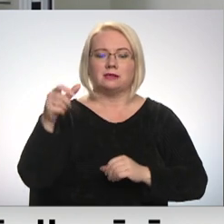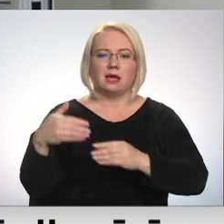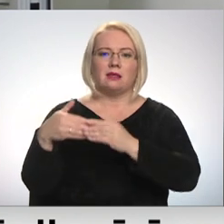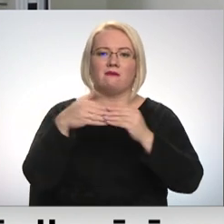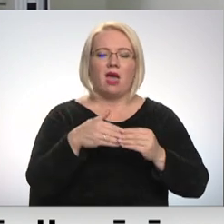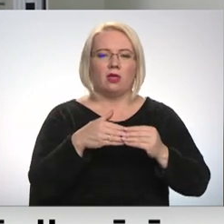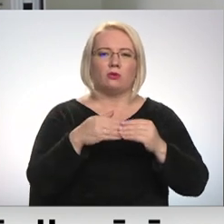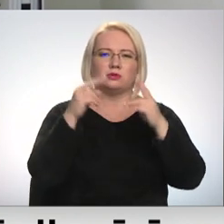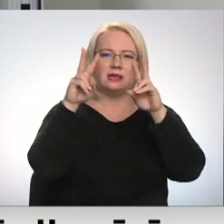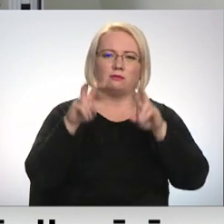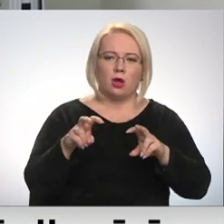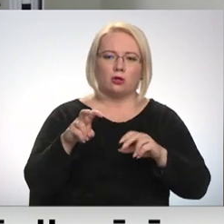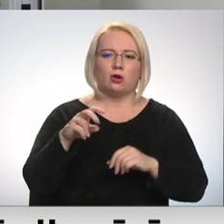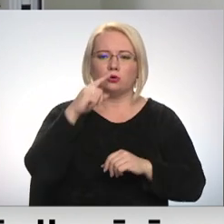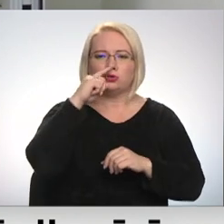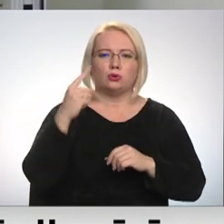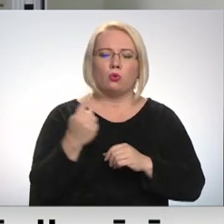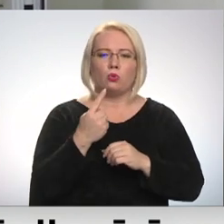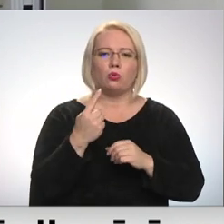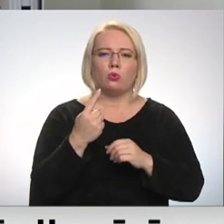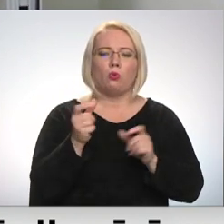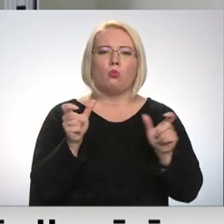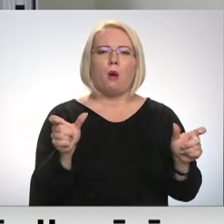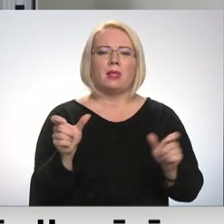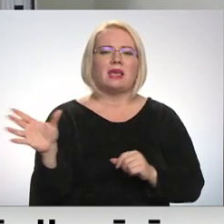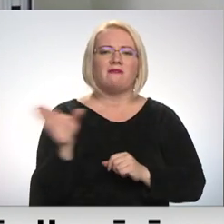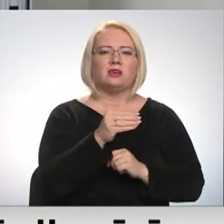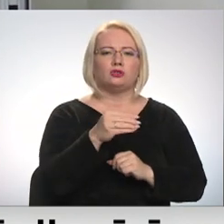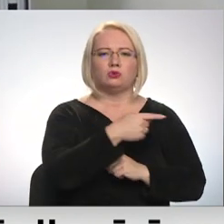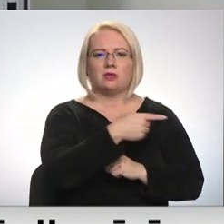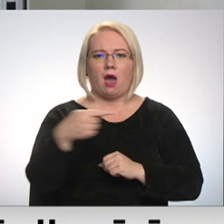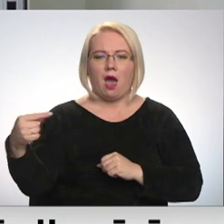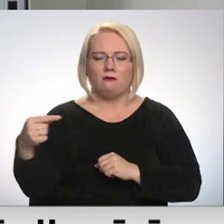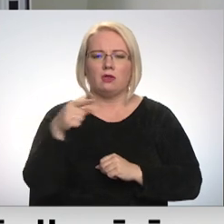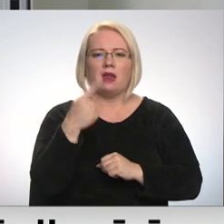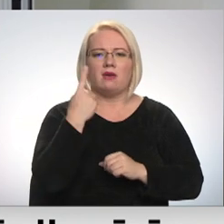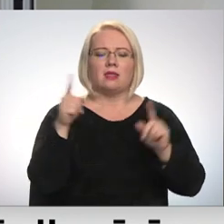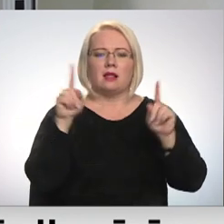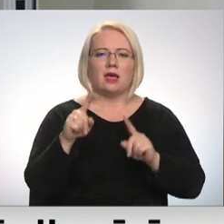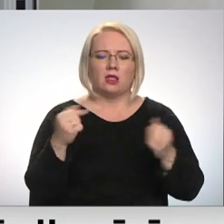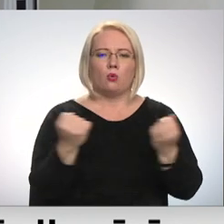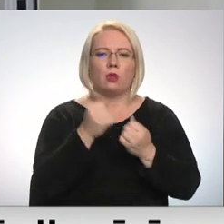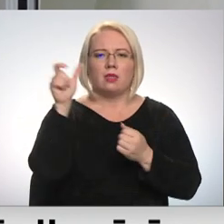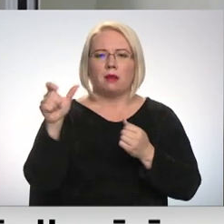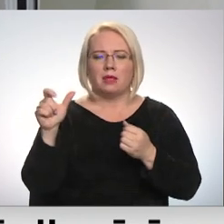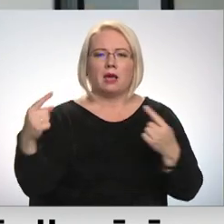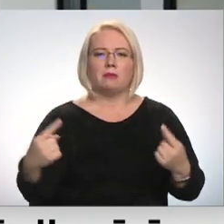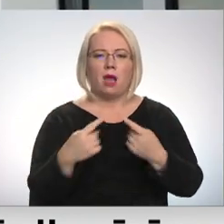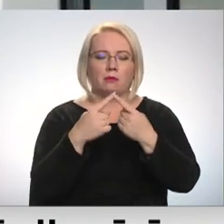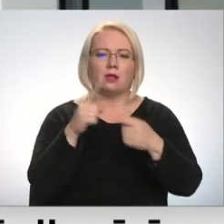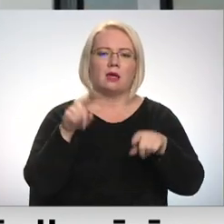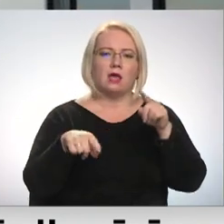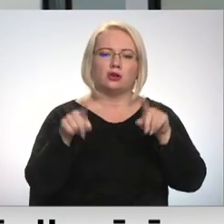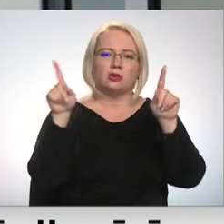uz izmeklējumiem, uz stundu tiek nobloķēts viss stāvs. Tā ir viena no lietām, kam slimnīcas personālam nākas pielāgoties. Atsevišķas